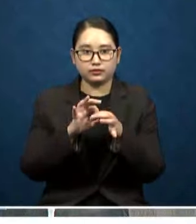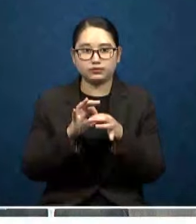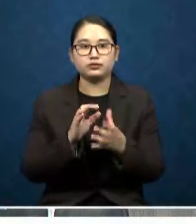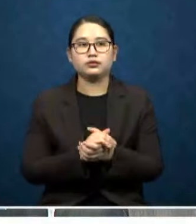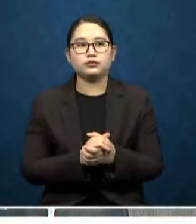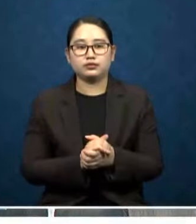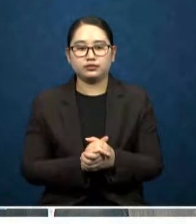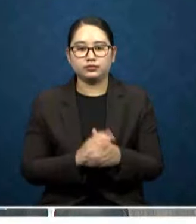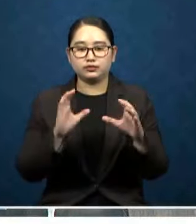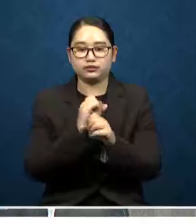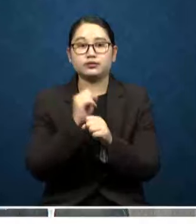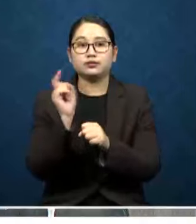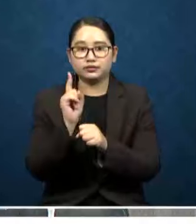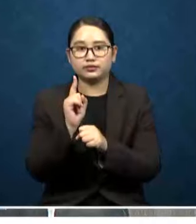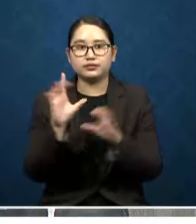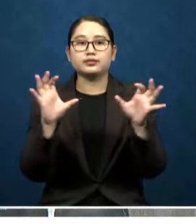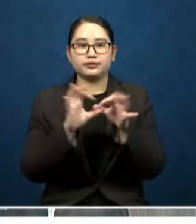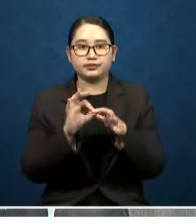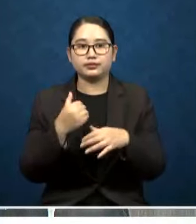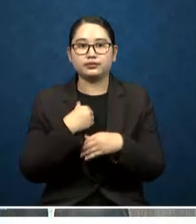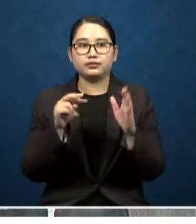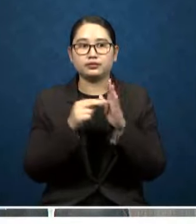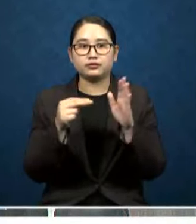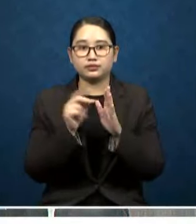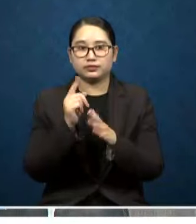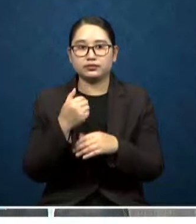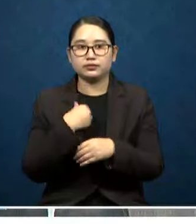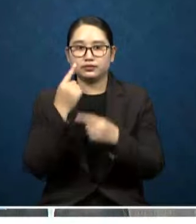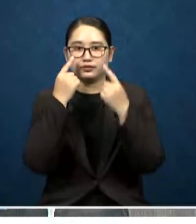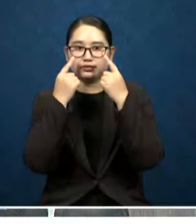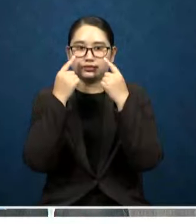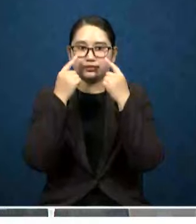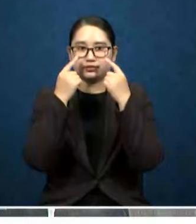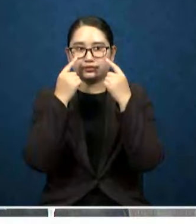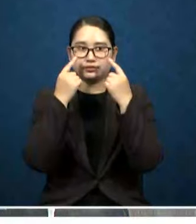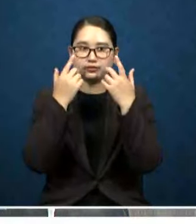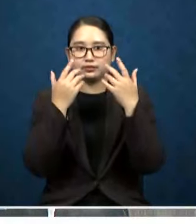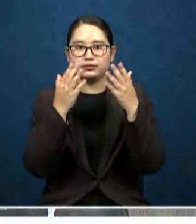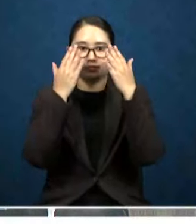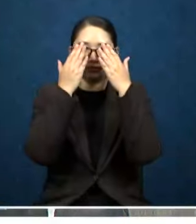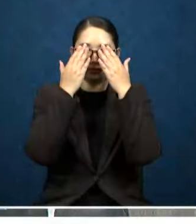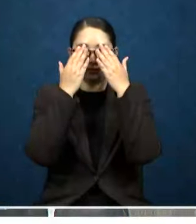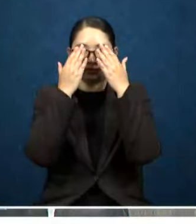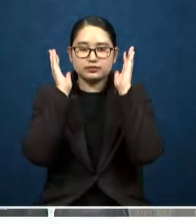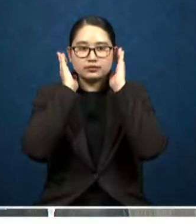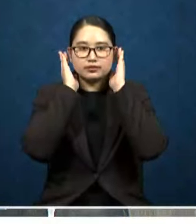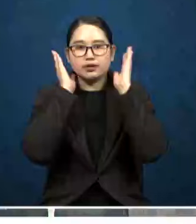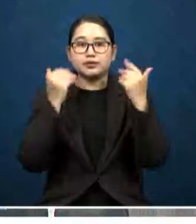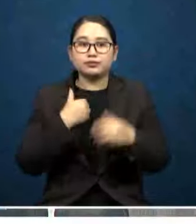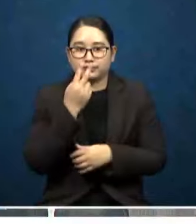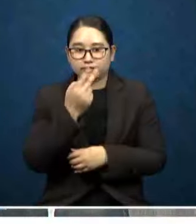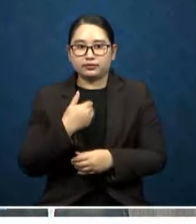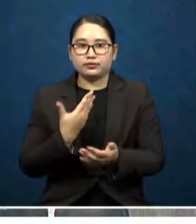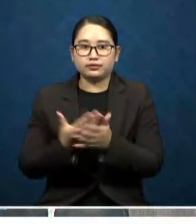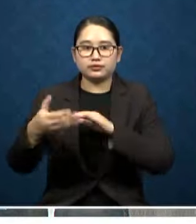พูดง่ายๆว่าเกียวว่างหลับตาหลิวตาทำตาบอดทำหูหนวกเพราะ